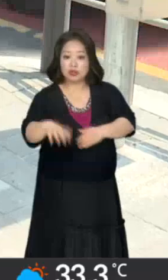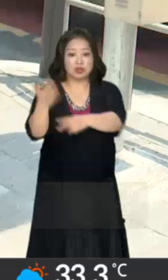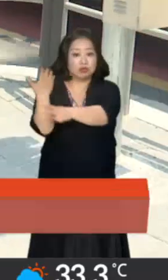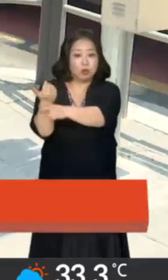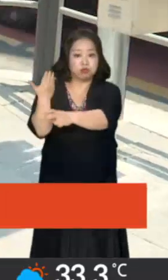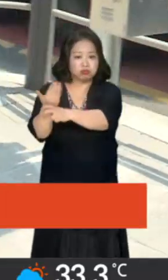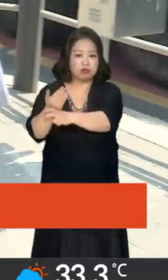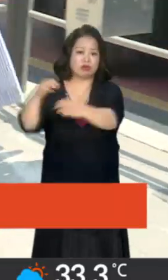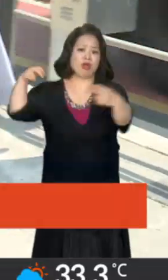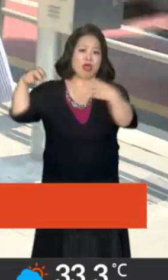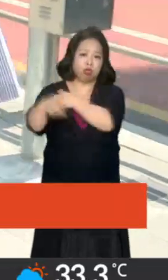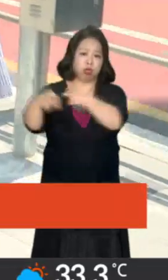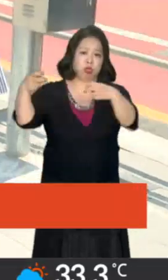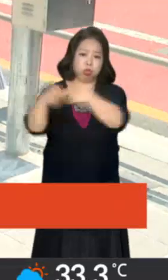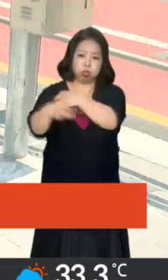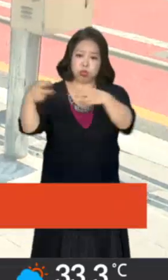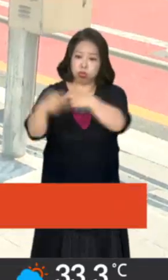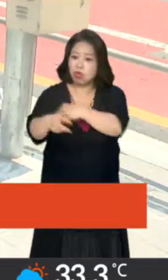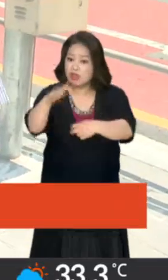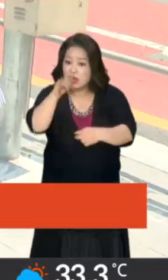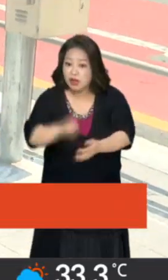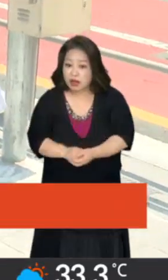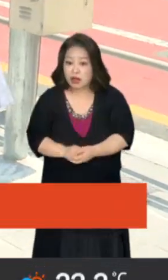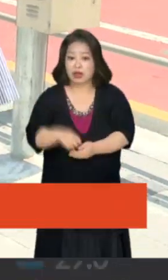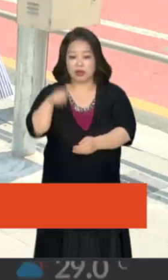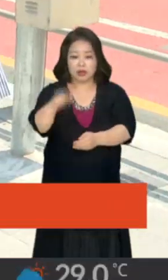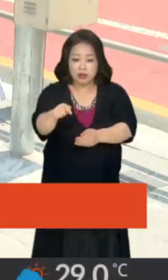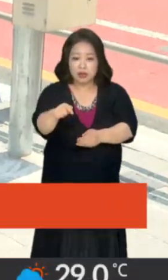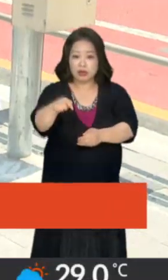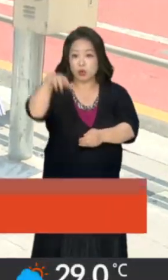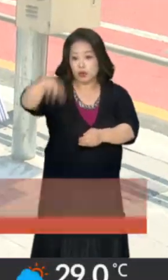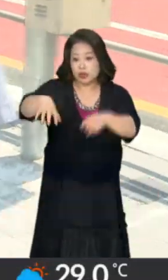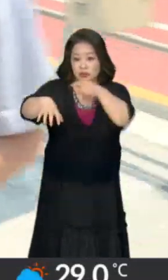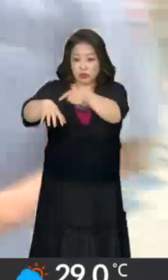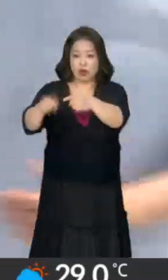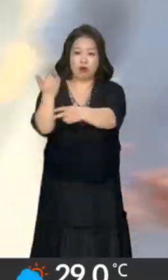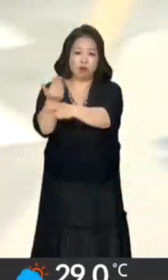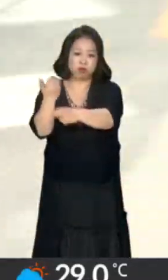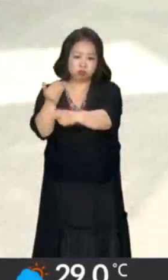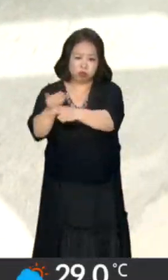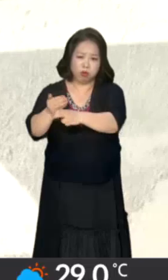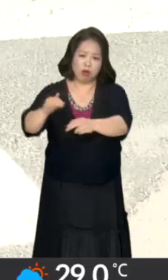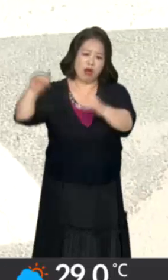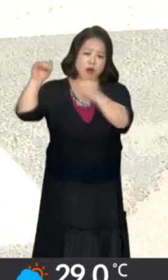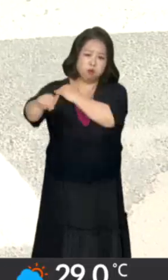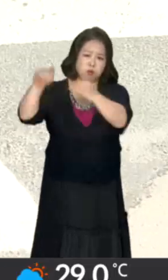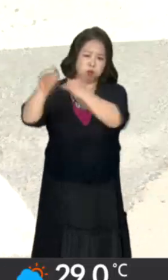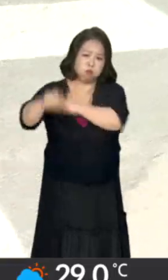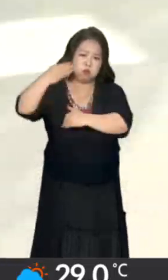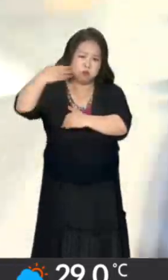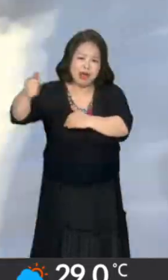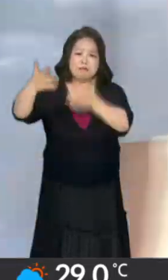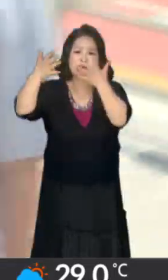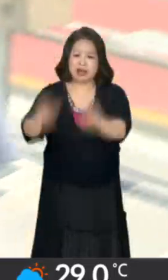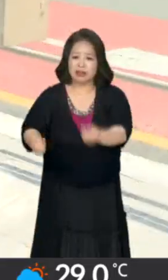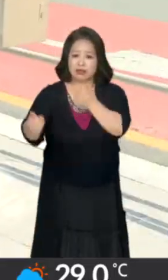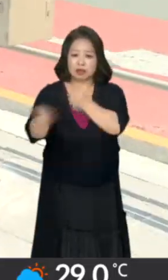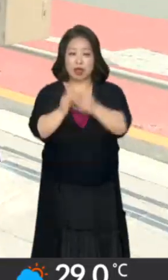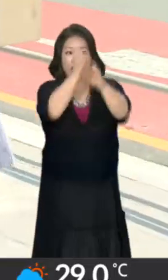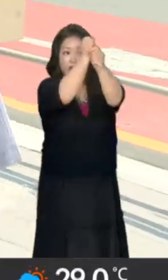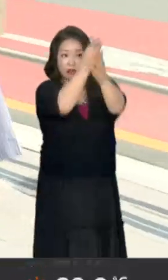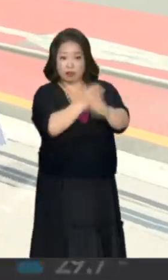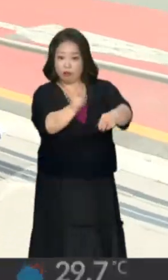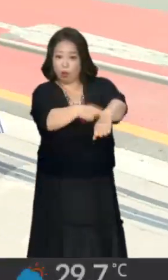덤프트럭들이 수없이 통과하고 있는데요. 이곳과 같은 교통섬은 차량의 원활한 통행을 위해서 만들어졌지만 그러다 보니까 이렇게